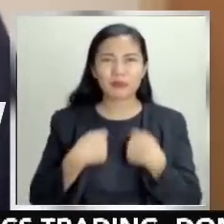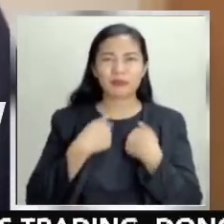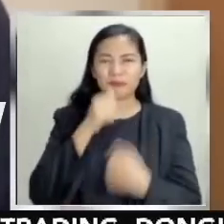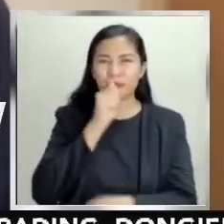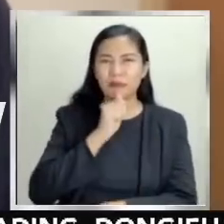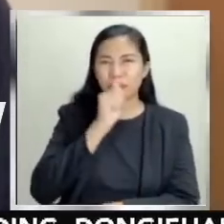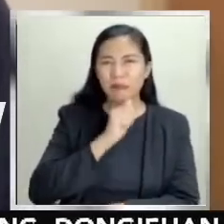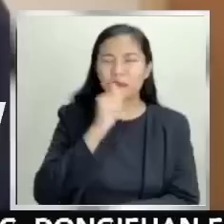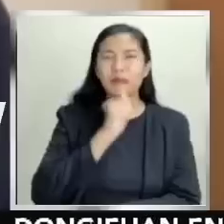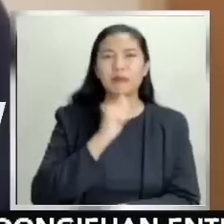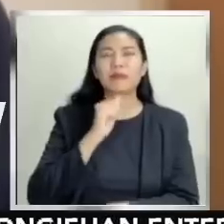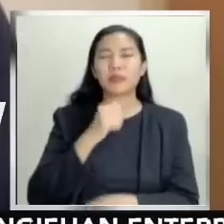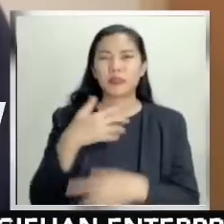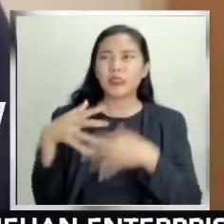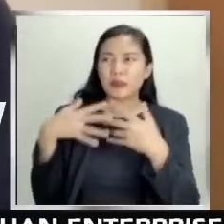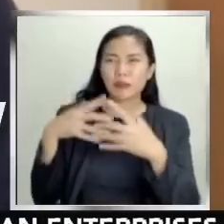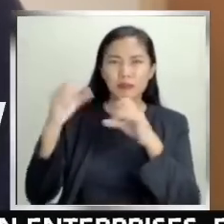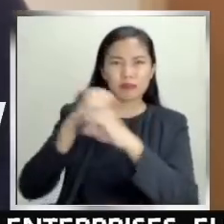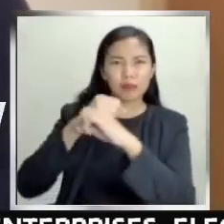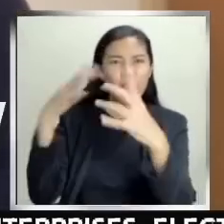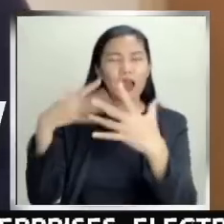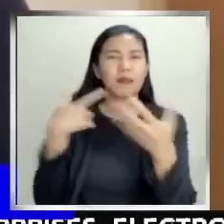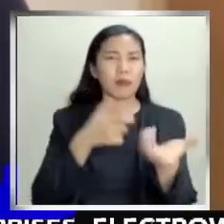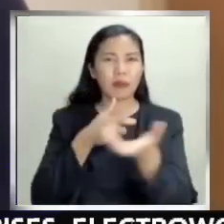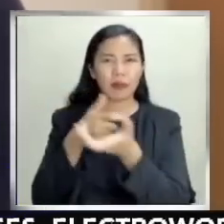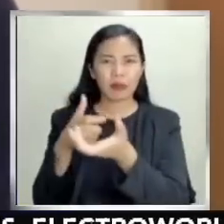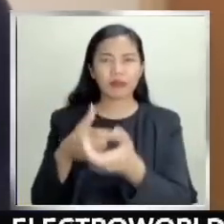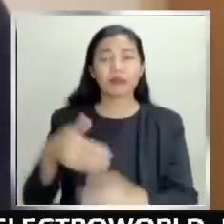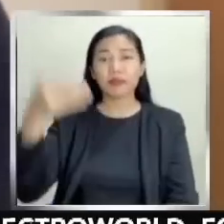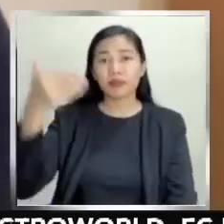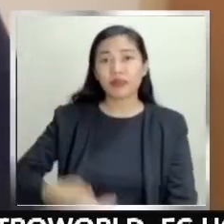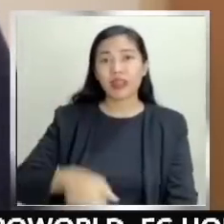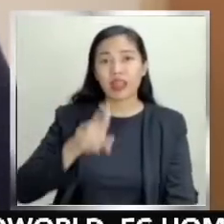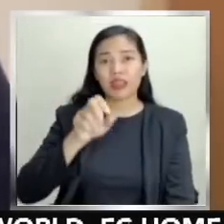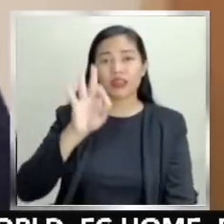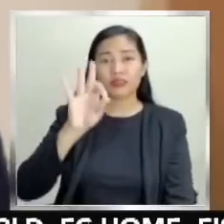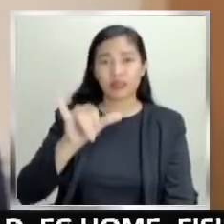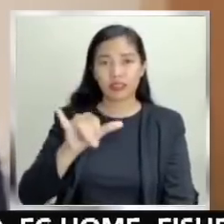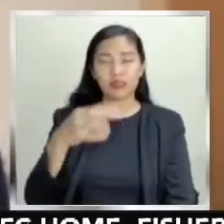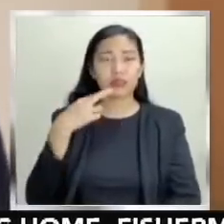Para sa GMA Integrated News, Rafi Tima, nakatutok, 24 oras.